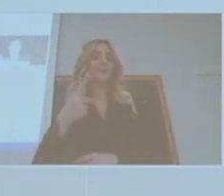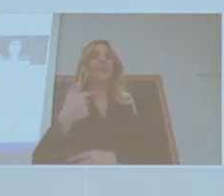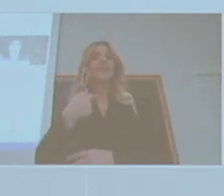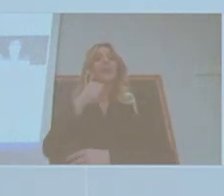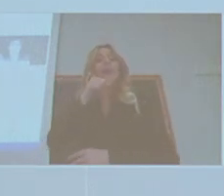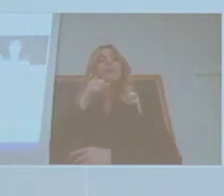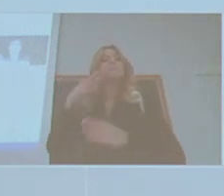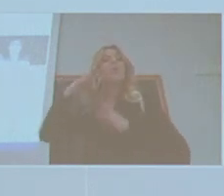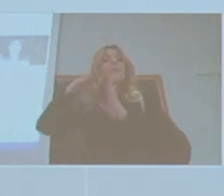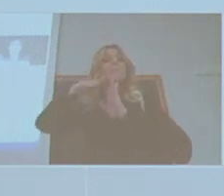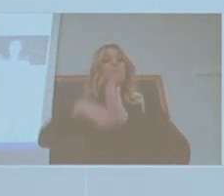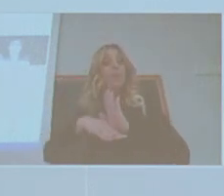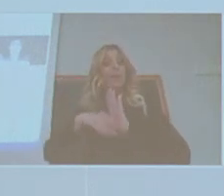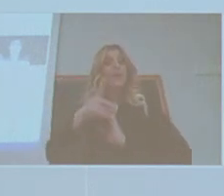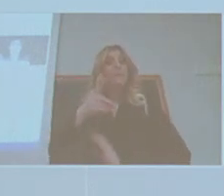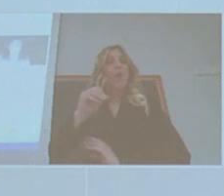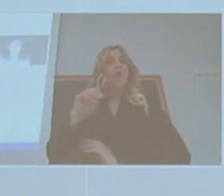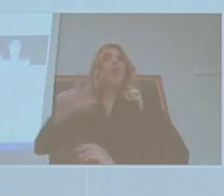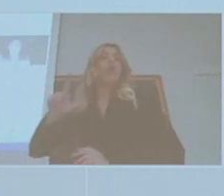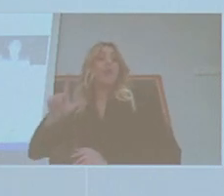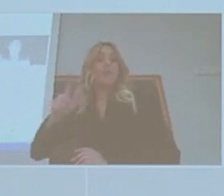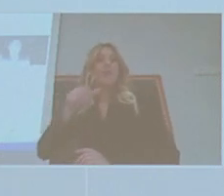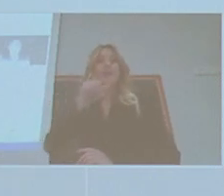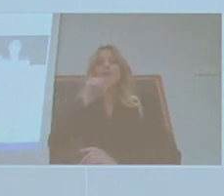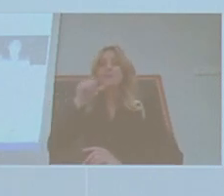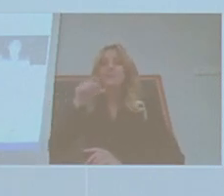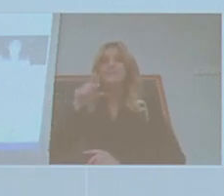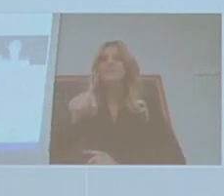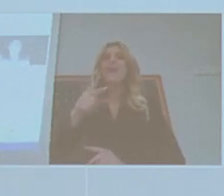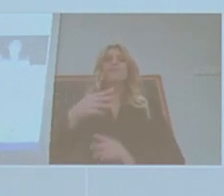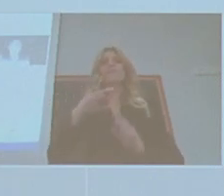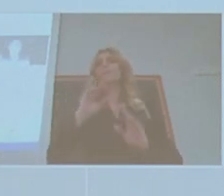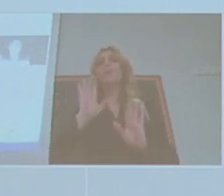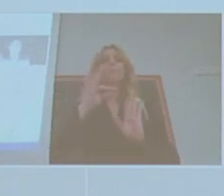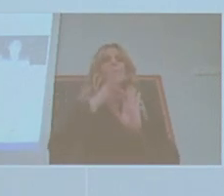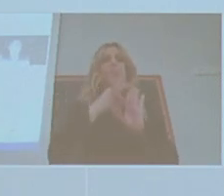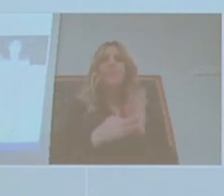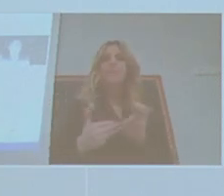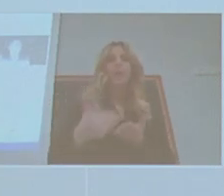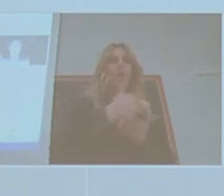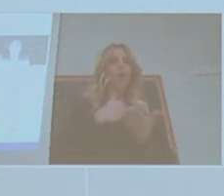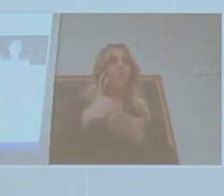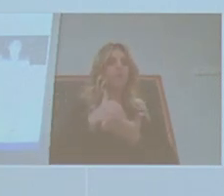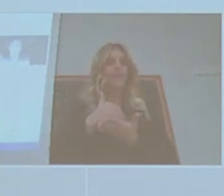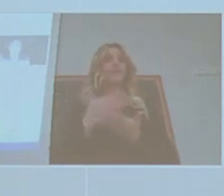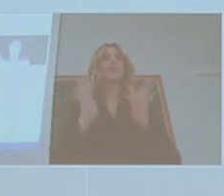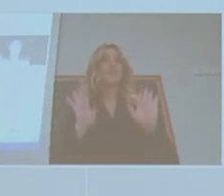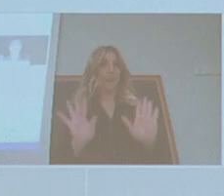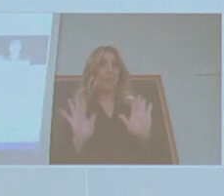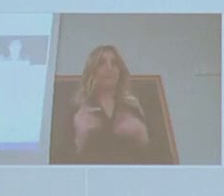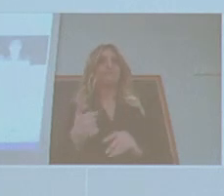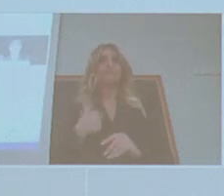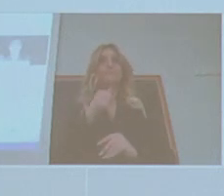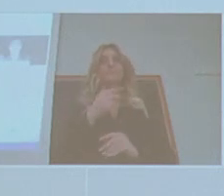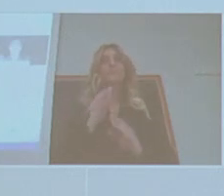attraverso il programma GOL in tutte quante le sue articolazioni, ovviamente fermo restando